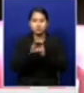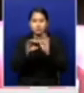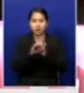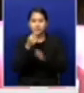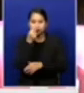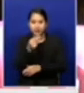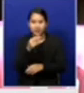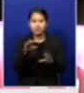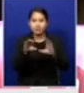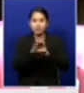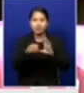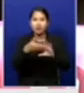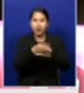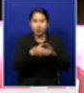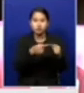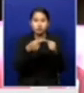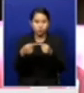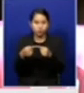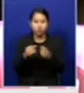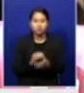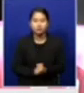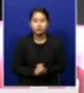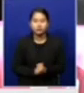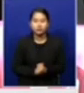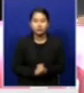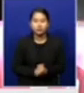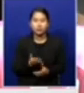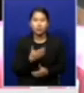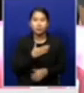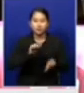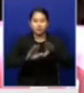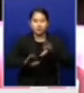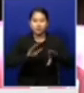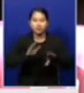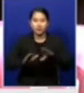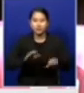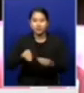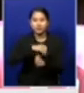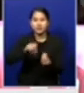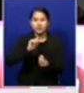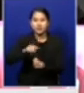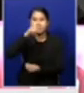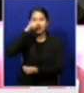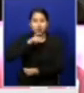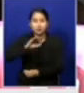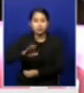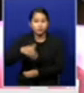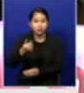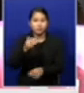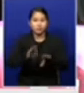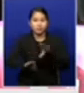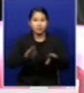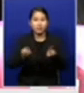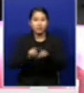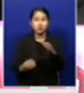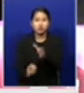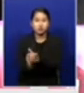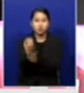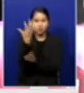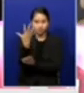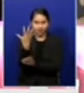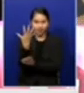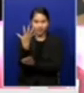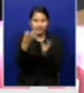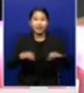ไลด์แล้วจะส่งต่อไปนะครับก็คือผมจะขอเปรียบการฟื้นฟูเศรษฐกิจไทยดั่งต้นไม้ต้นใหญ่ซึ่งจะมีอยู่3ก้านก้านแต่ละก้านจะมีความสำ